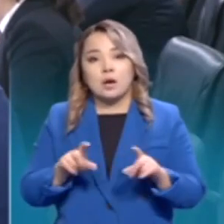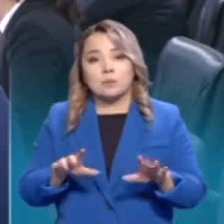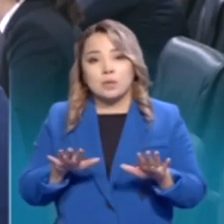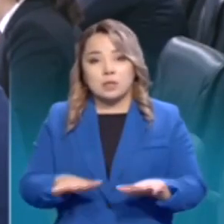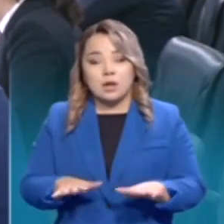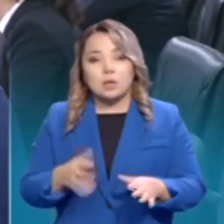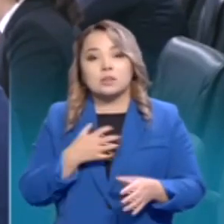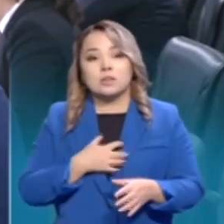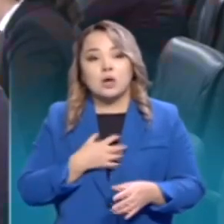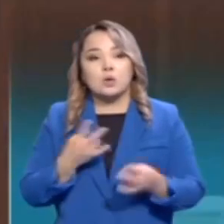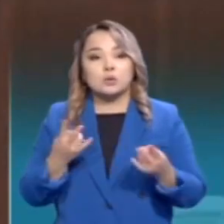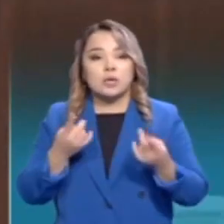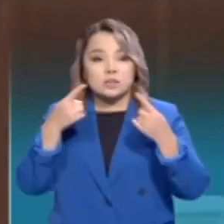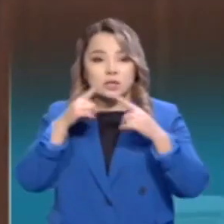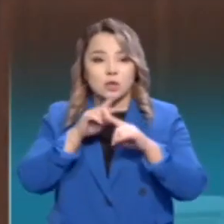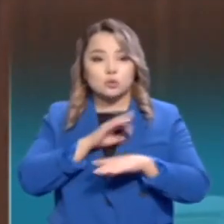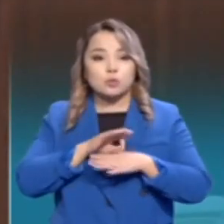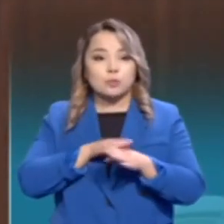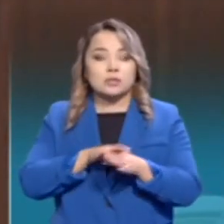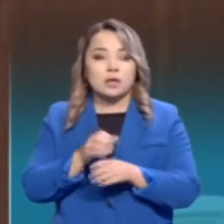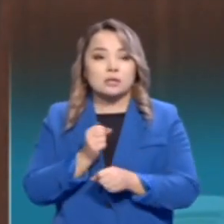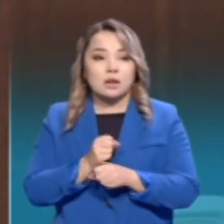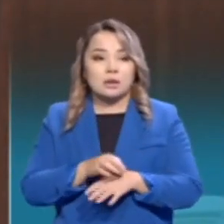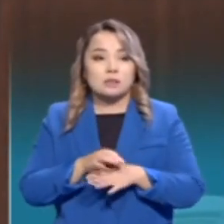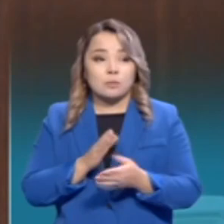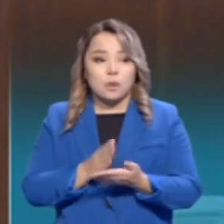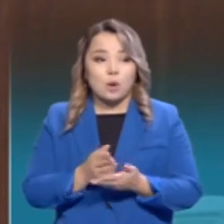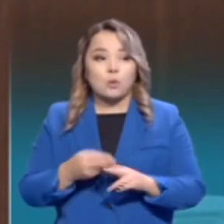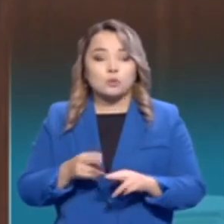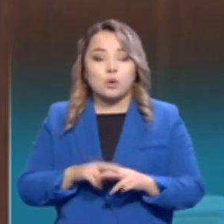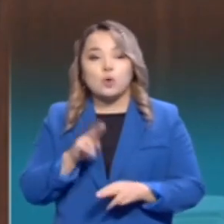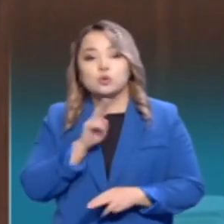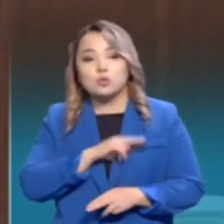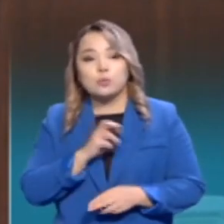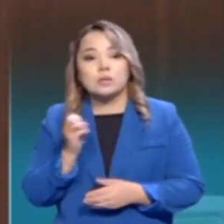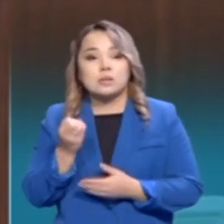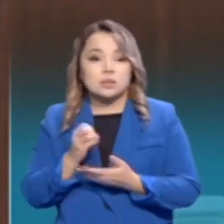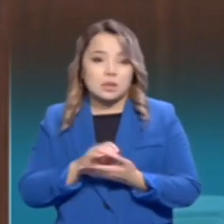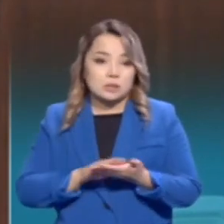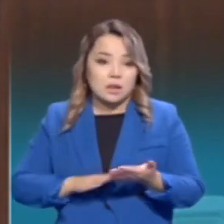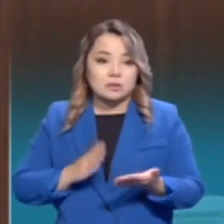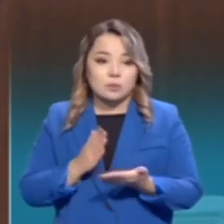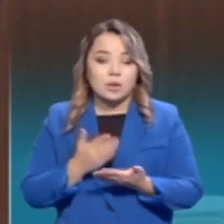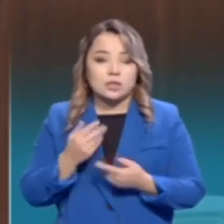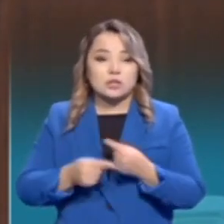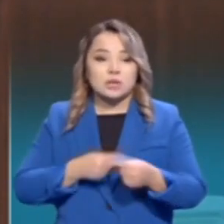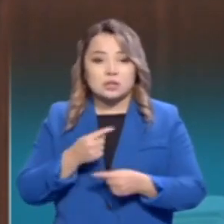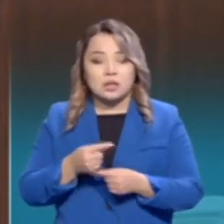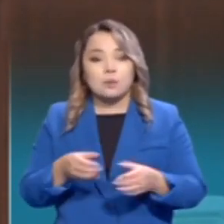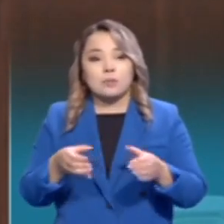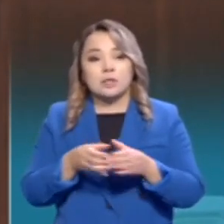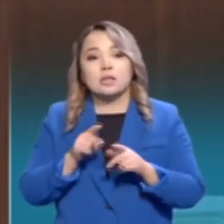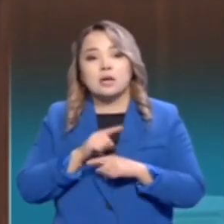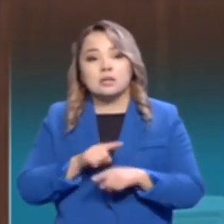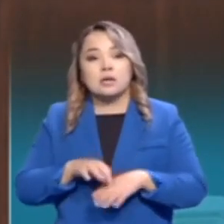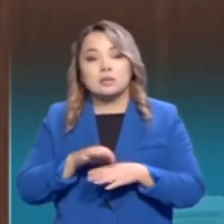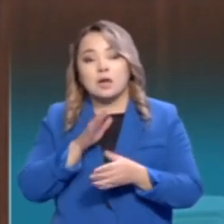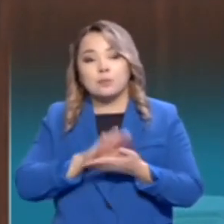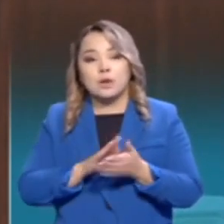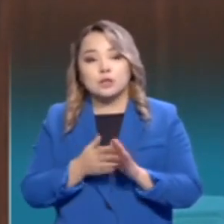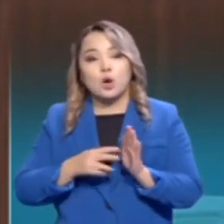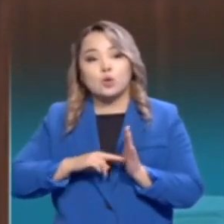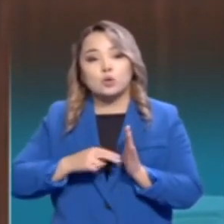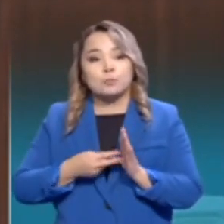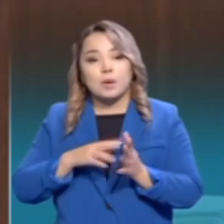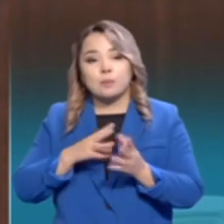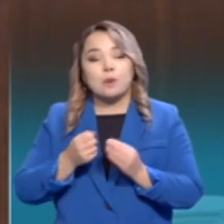объектілерінде қажетті техникалық жұмыстар жүргізілді. Бұл жұмысты әрі қарай жалғастырып, келесі вегетациялық кезеңге арналған